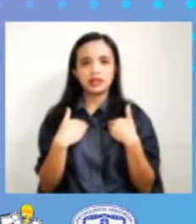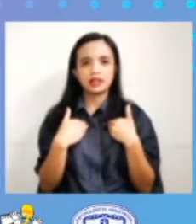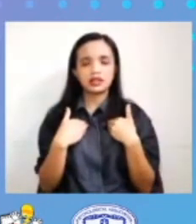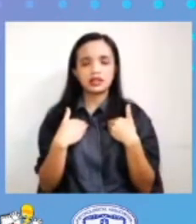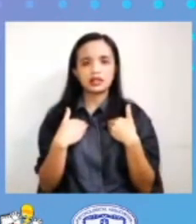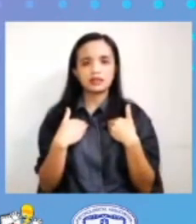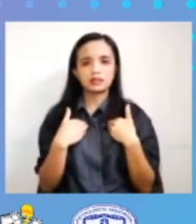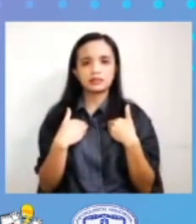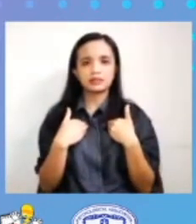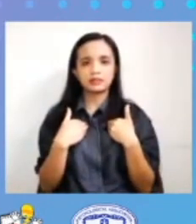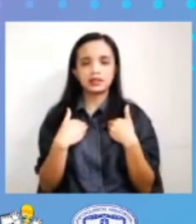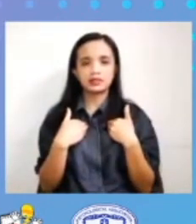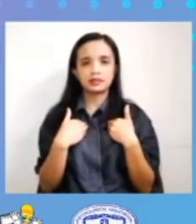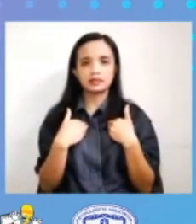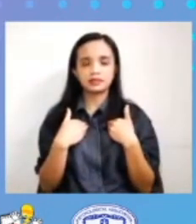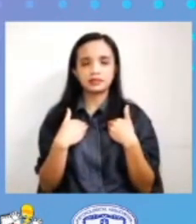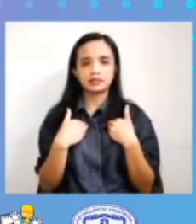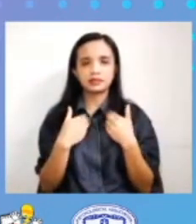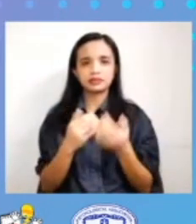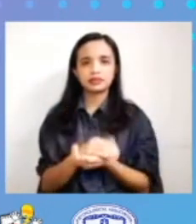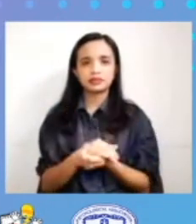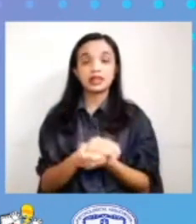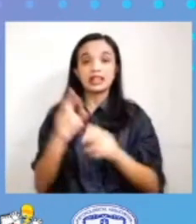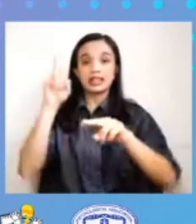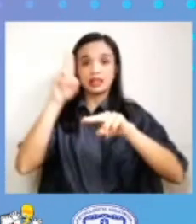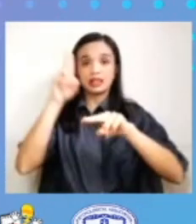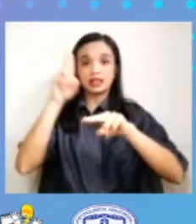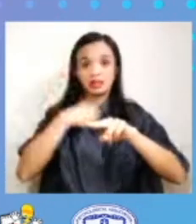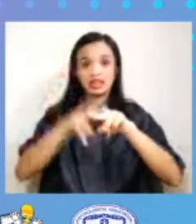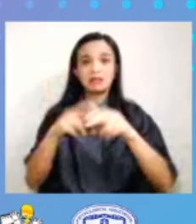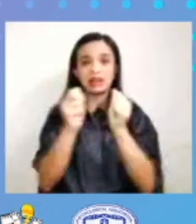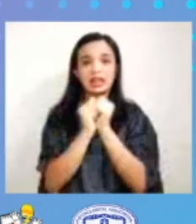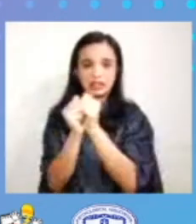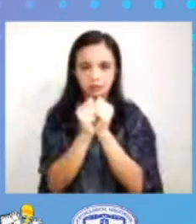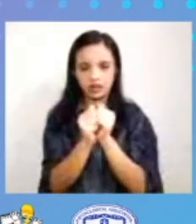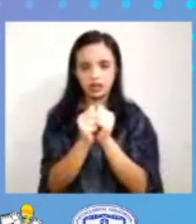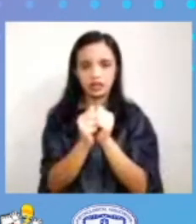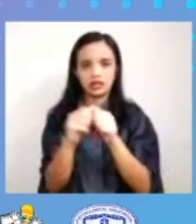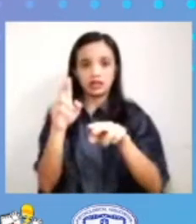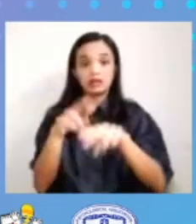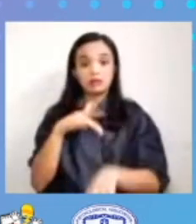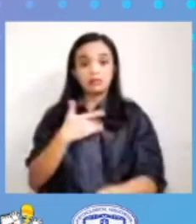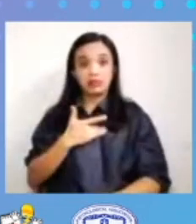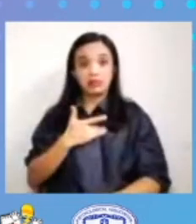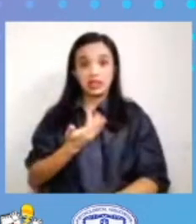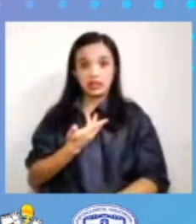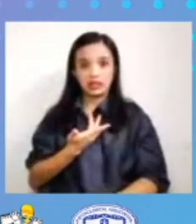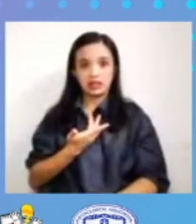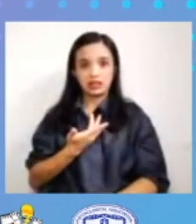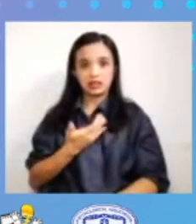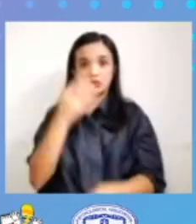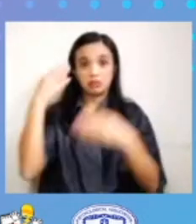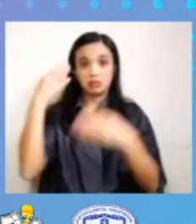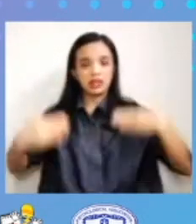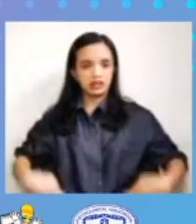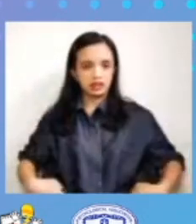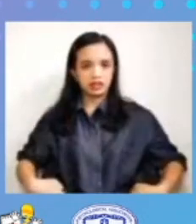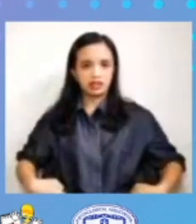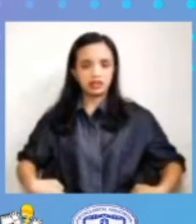And then you will feel it. Tapos, ganyan ka lang. Kaupo ka. Magtrabaho ka. Mararamdaman